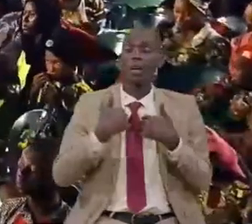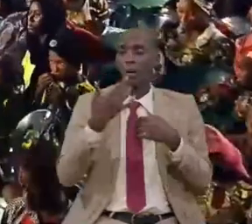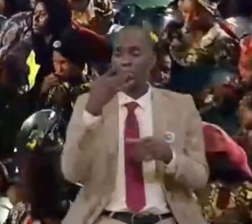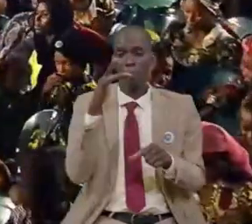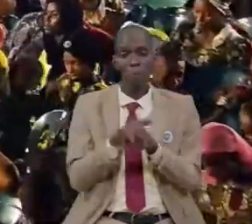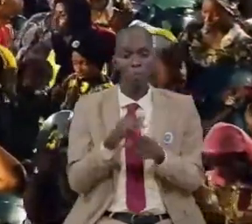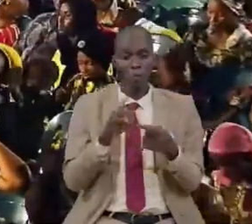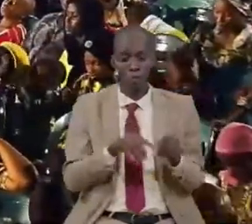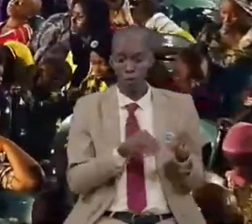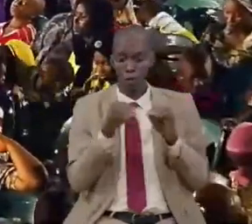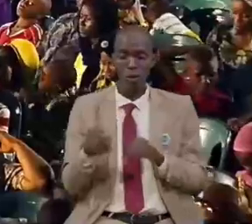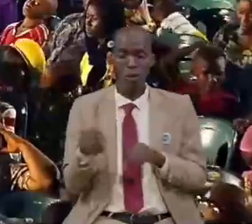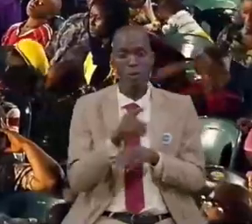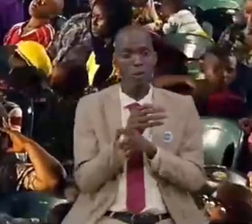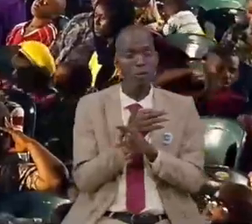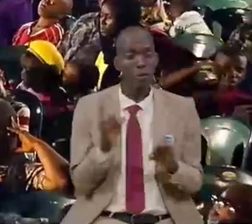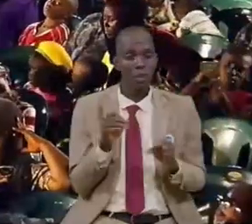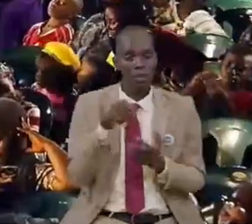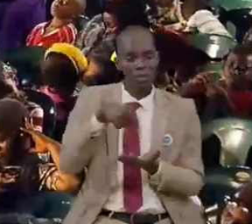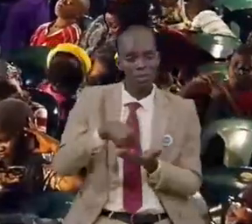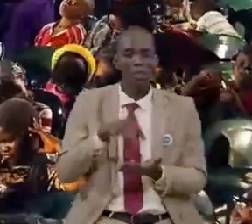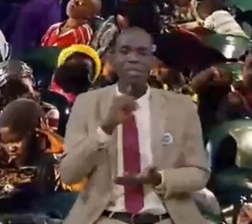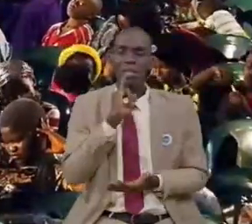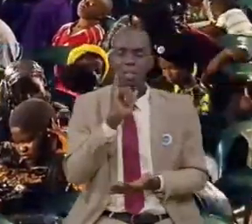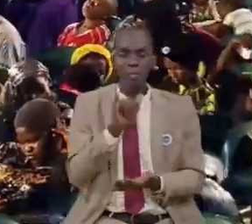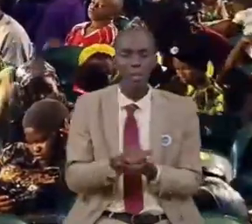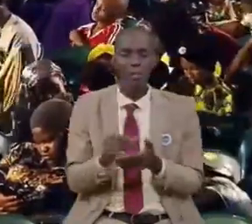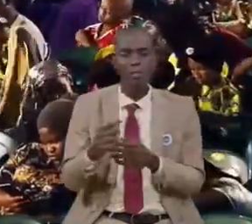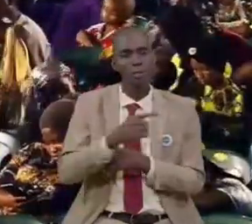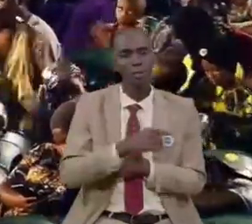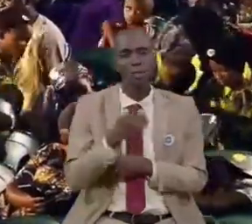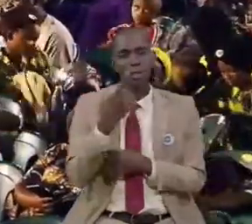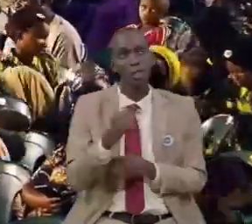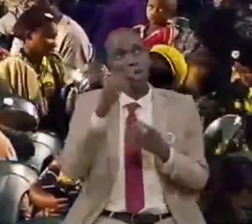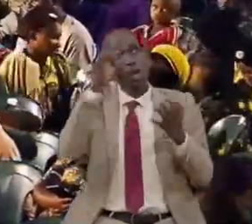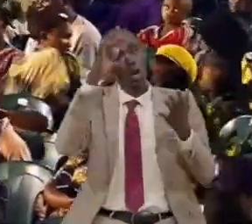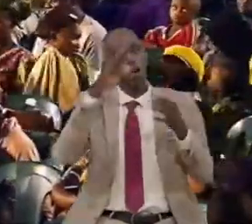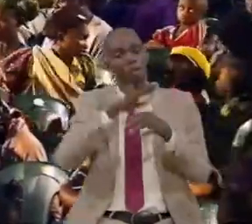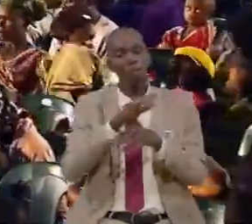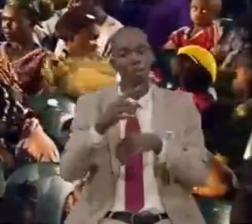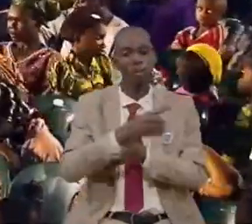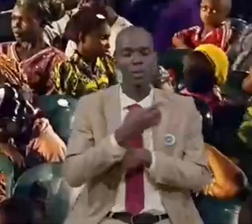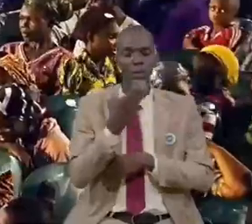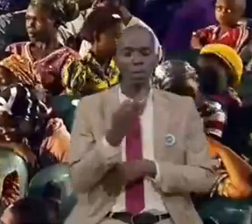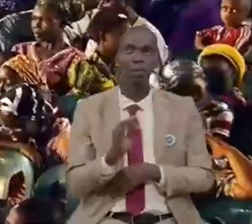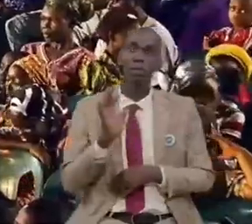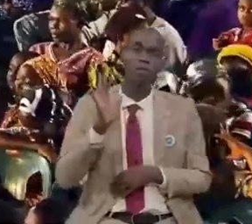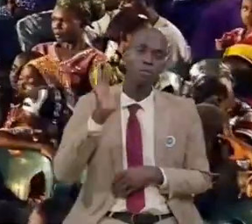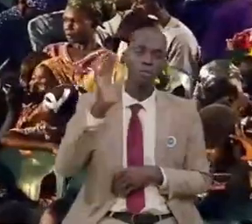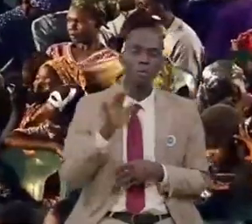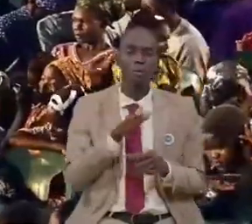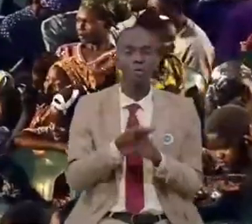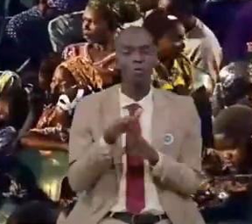affranchir. Voici le jour d'espoir de ses promesses accomplies.